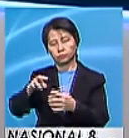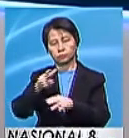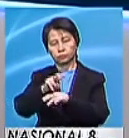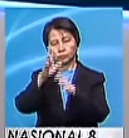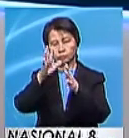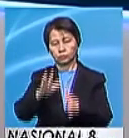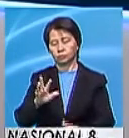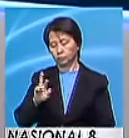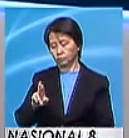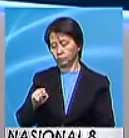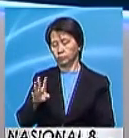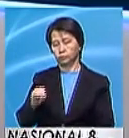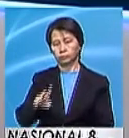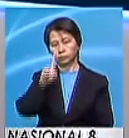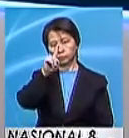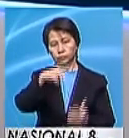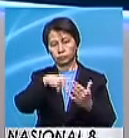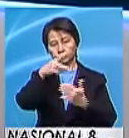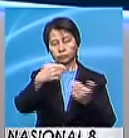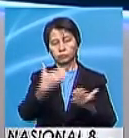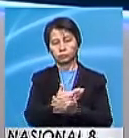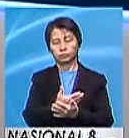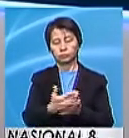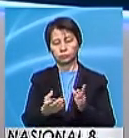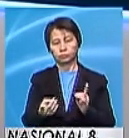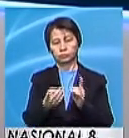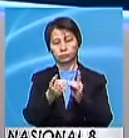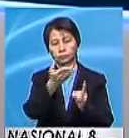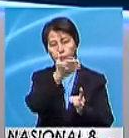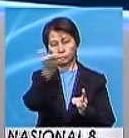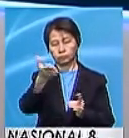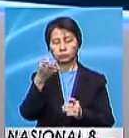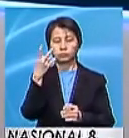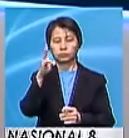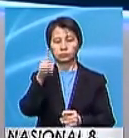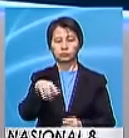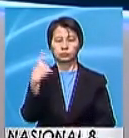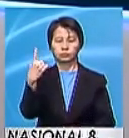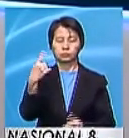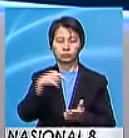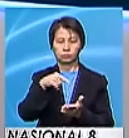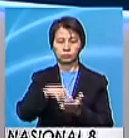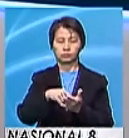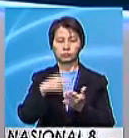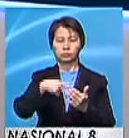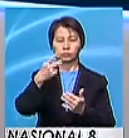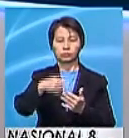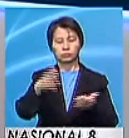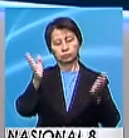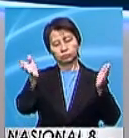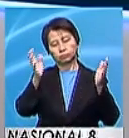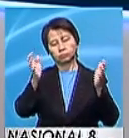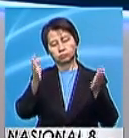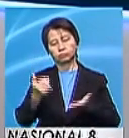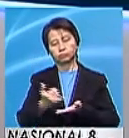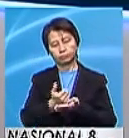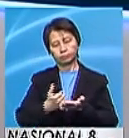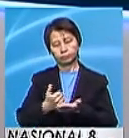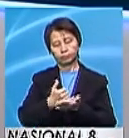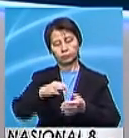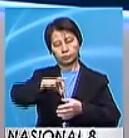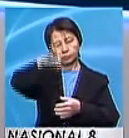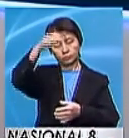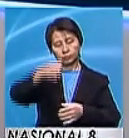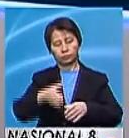setia RTM, satu program baru akan menemui penonton bermula 17 Januari ini. Program Sembang Santai bertajuk Teh